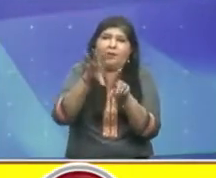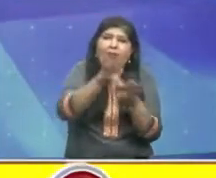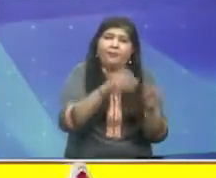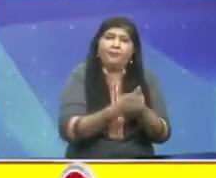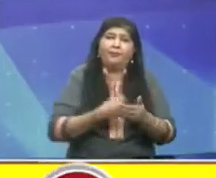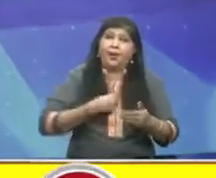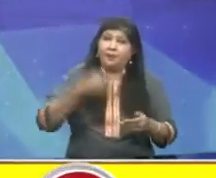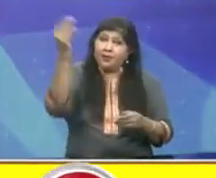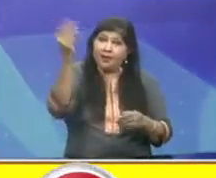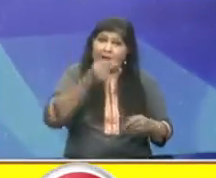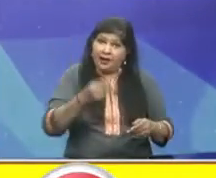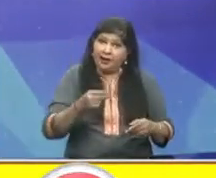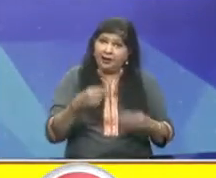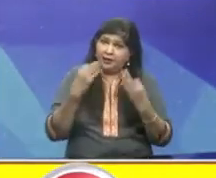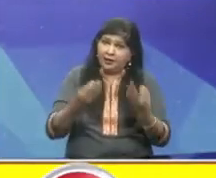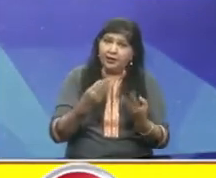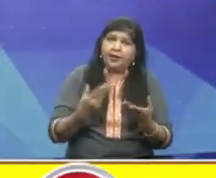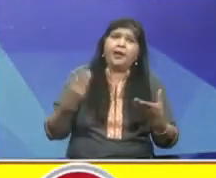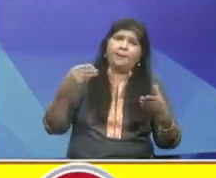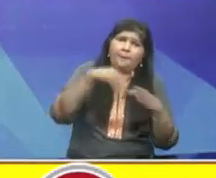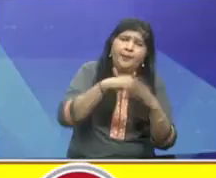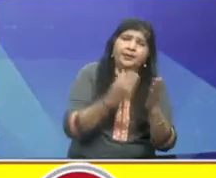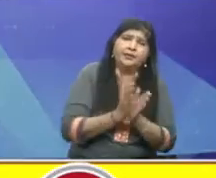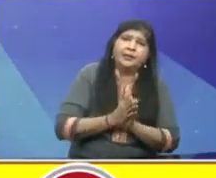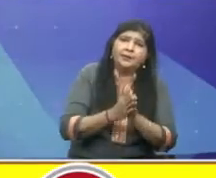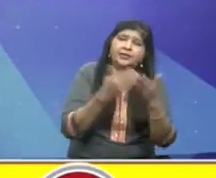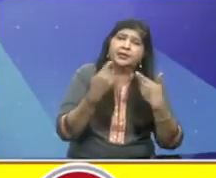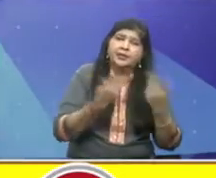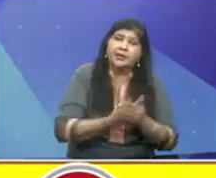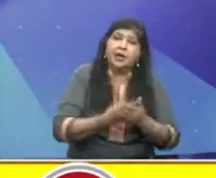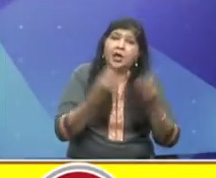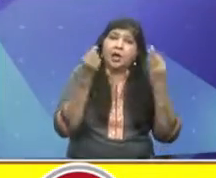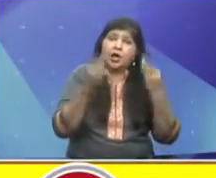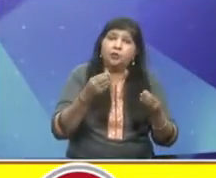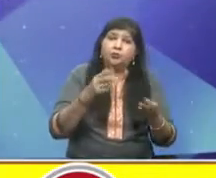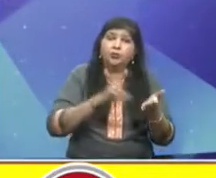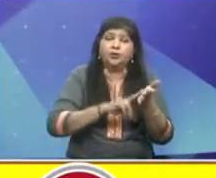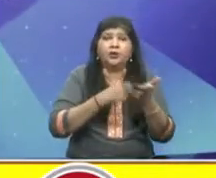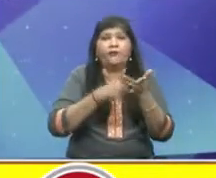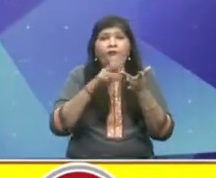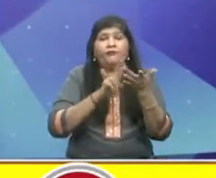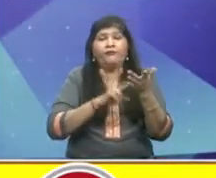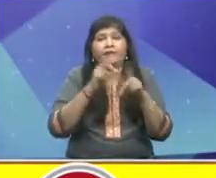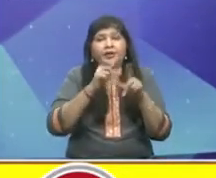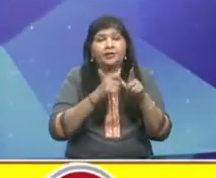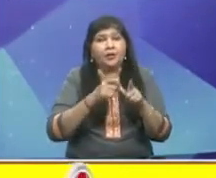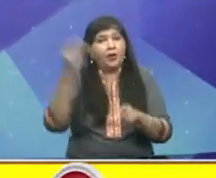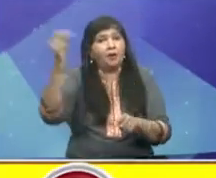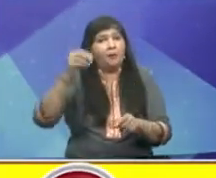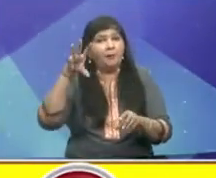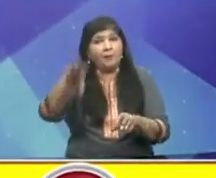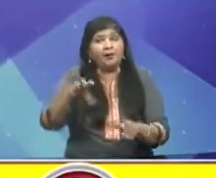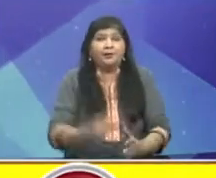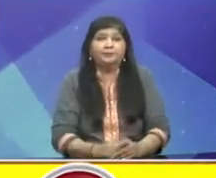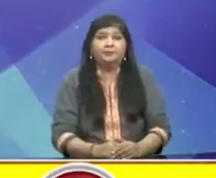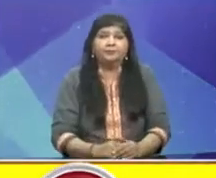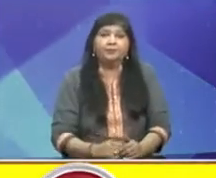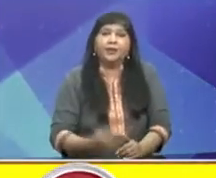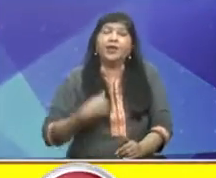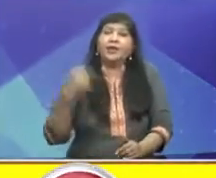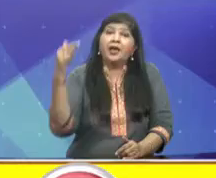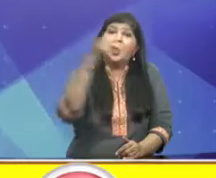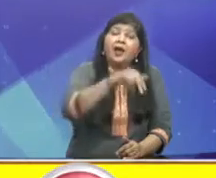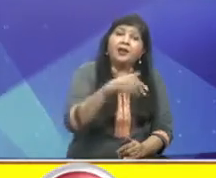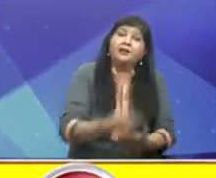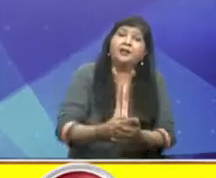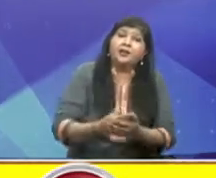अपनी कला को ही एक माध्यम बना करके एक अद्भुत वृंदावन उन्होंने बना लिया। यहाँ आने वाले लोगों